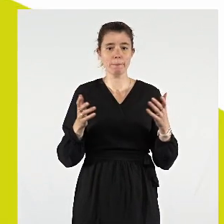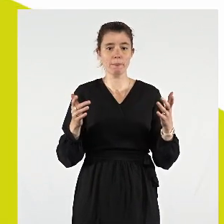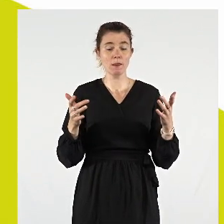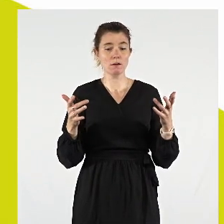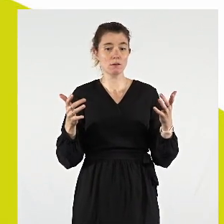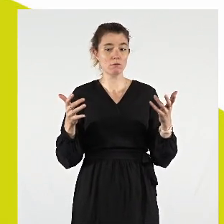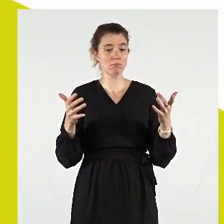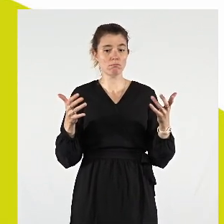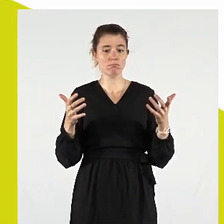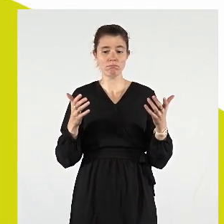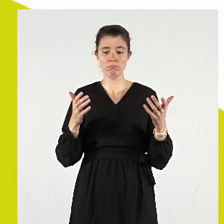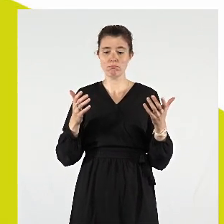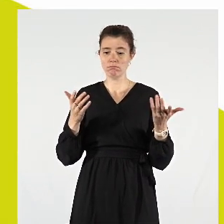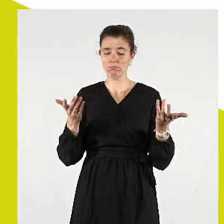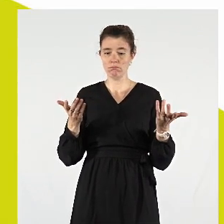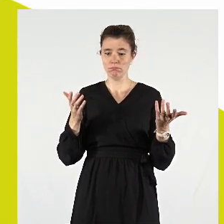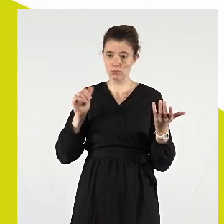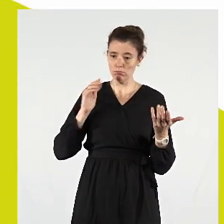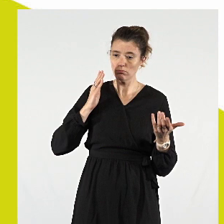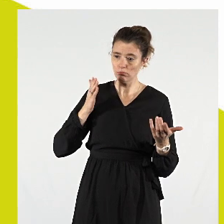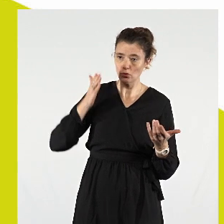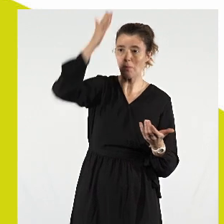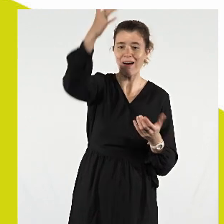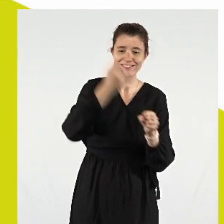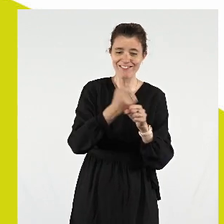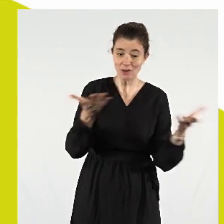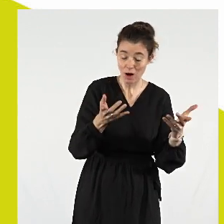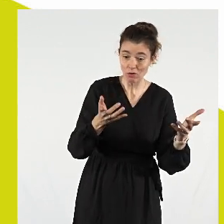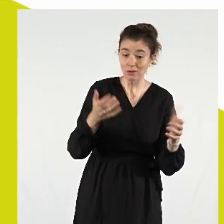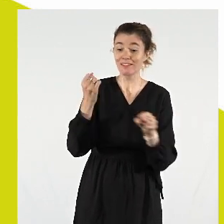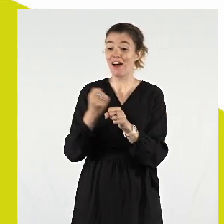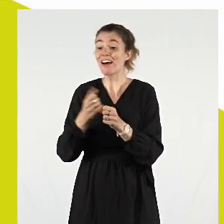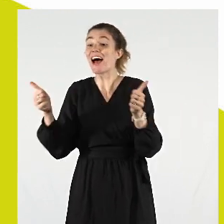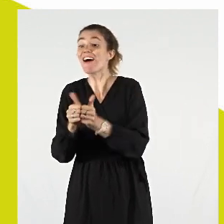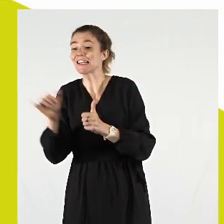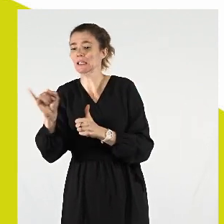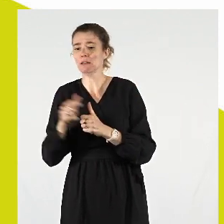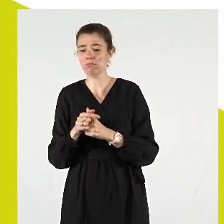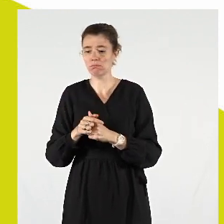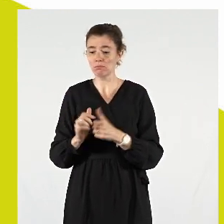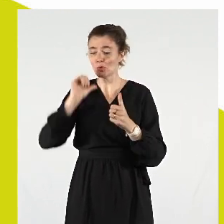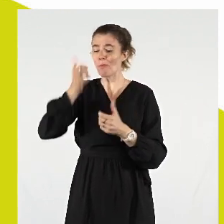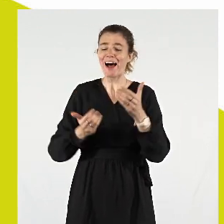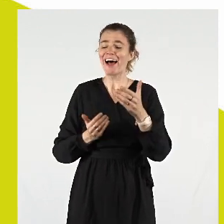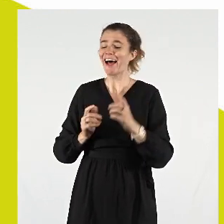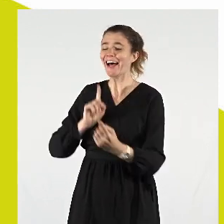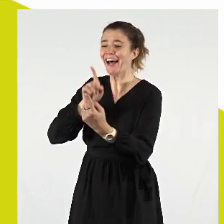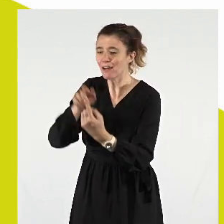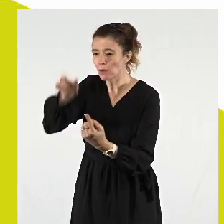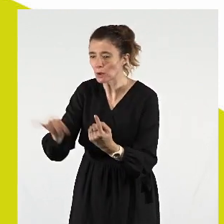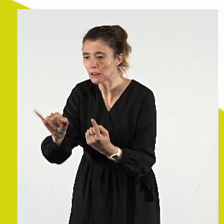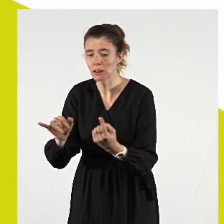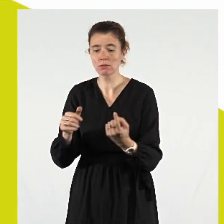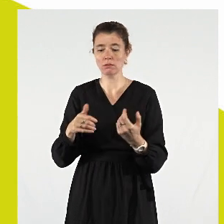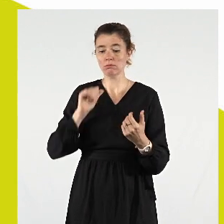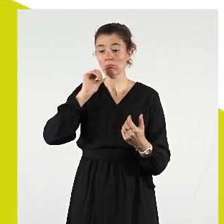qui demain le travail sera fait. C'est pas de quoi, c'est de qui, c'est avec qui. Avec quel collègue je vais retrouver demain matin ou ce week-end, pour